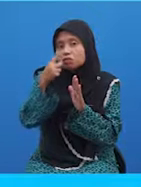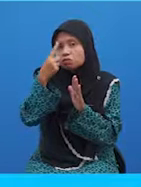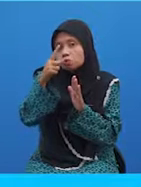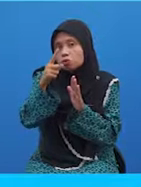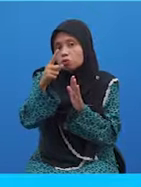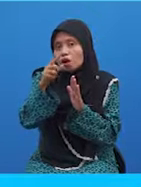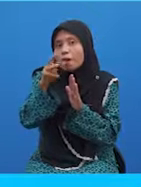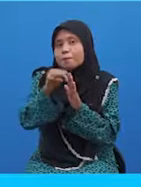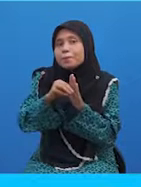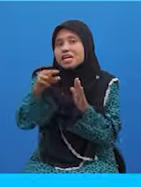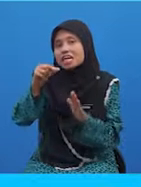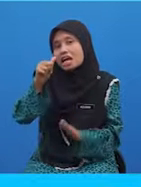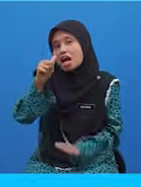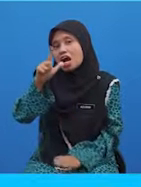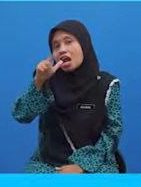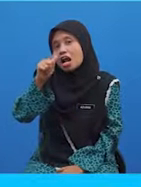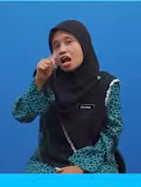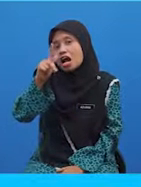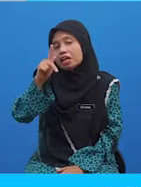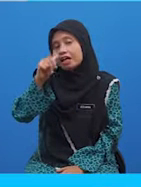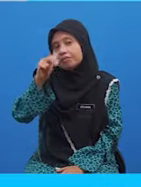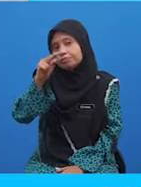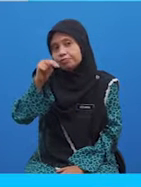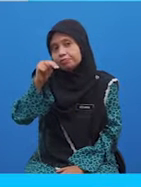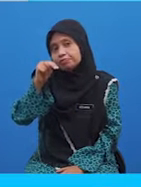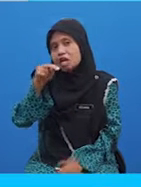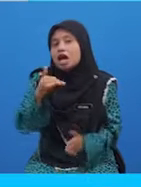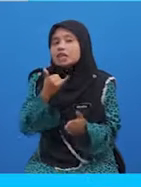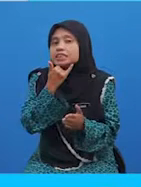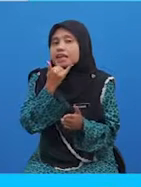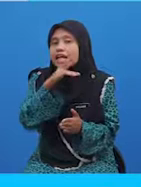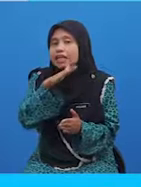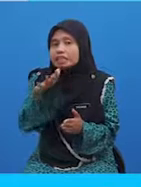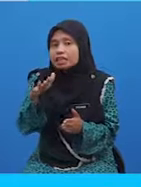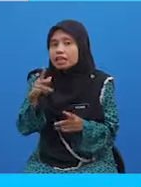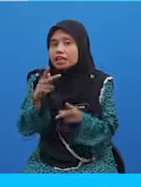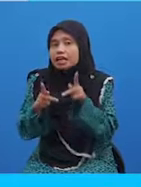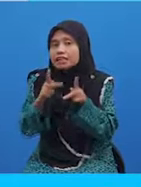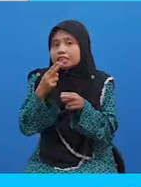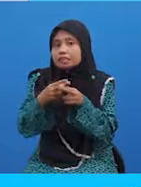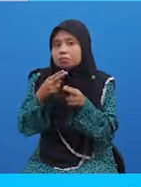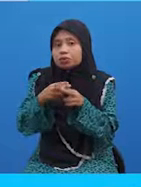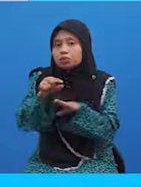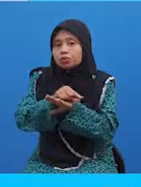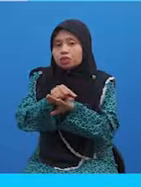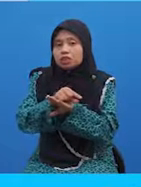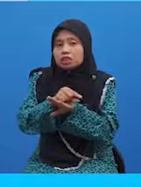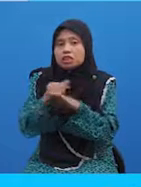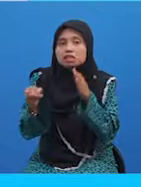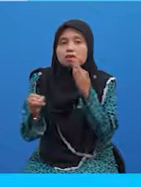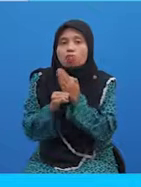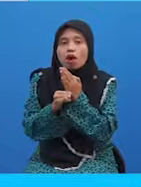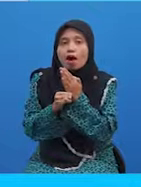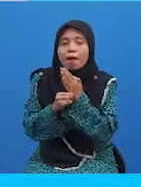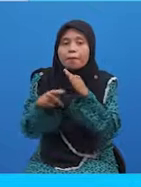perkataan menggalakkan. Terdapat juga kesalahan ejaan kata nama yang menggunakan imbuhan awalan